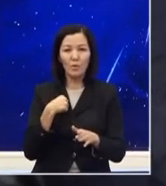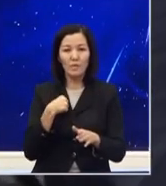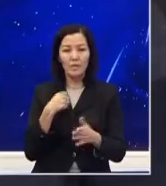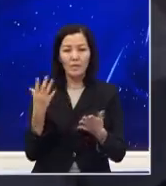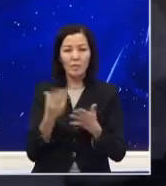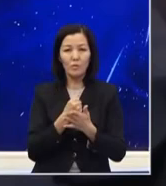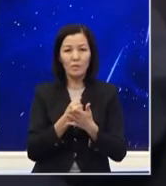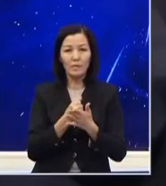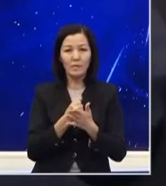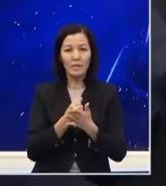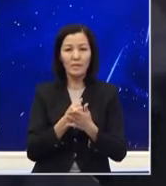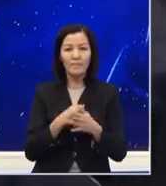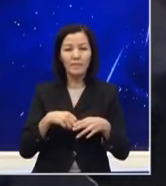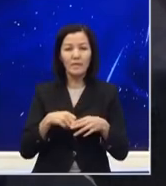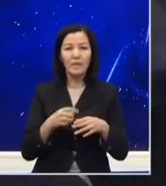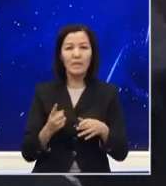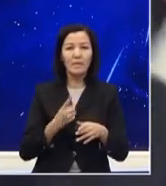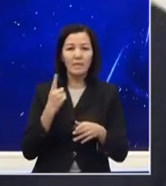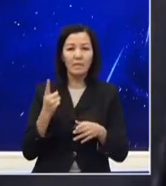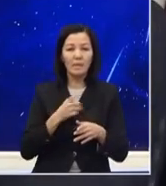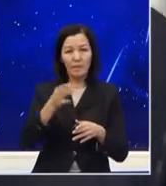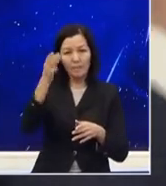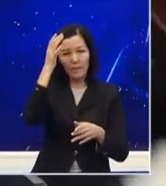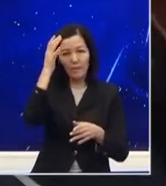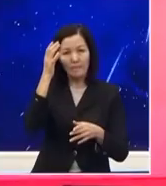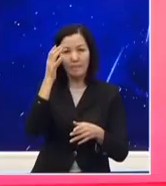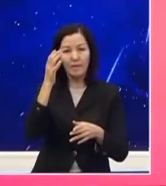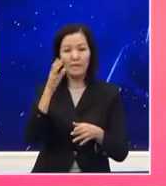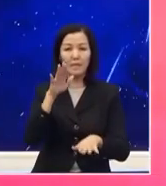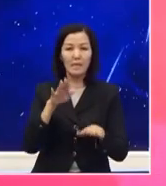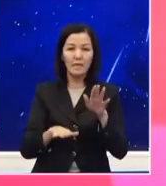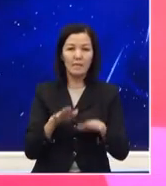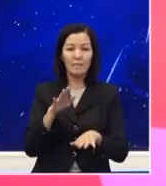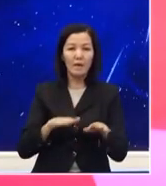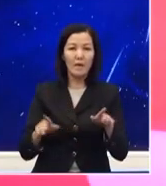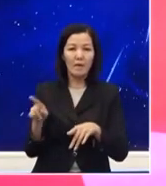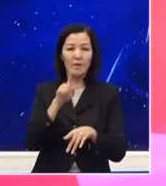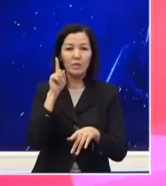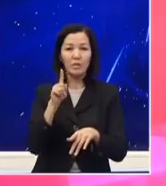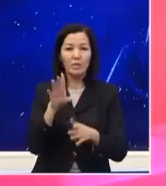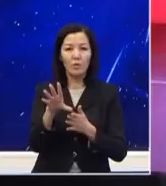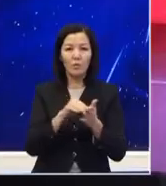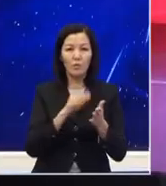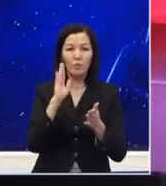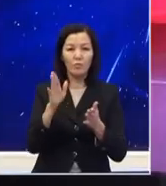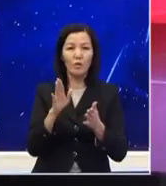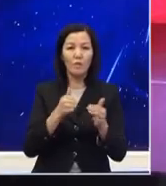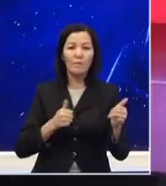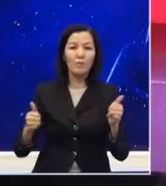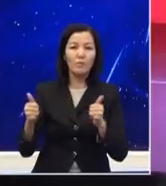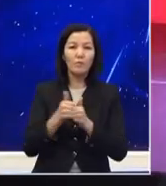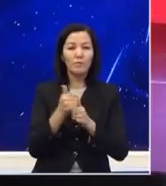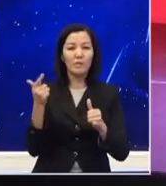жеткізген нәтижелері кәсіби шеберлігі, білім-білігі, қарым-қабілетін таразыламақ. Аймақ жастарына үлгі-өнеге боларлық көшбасшы